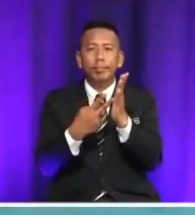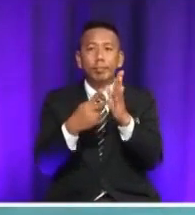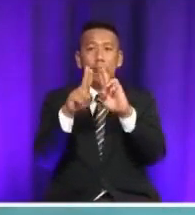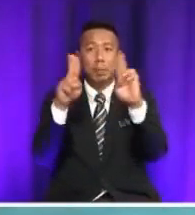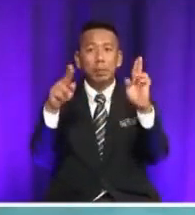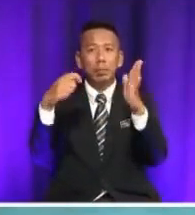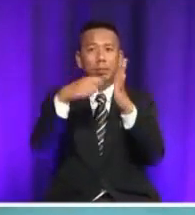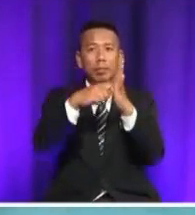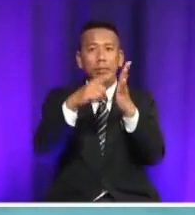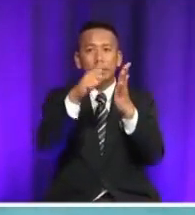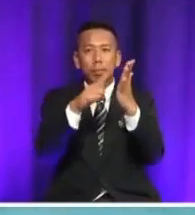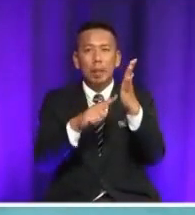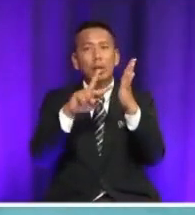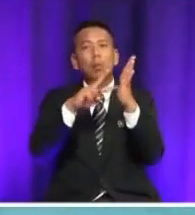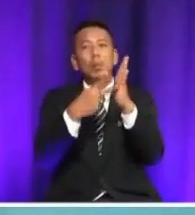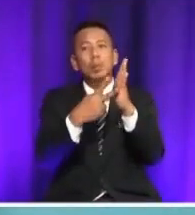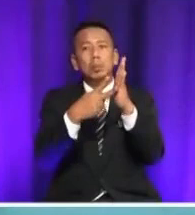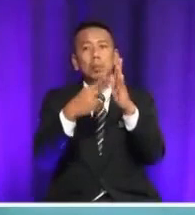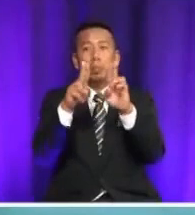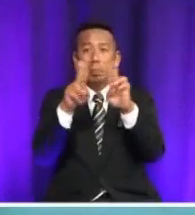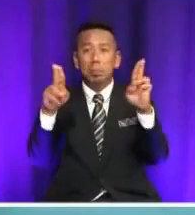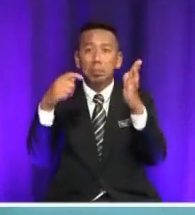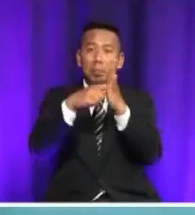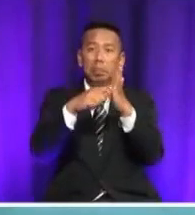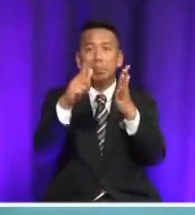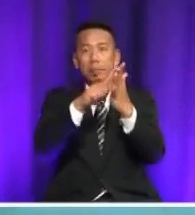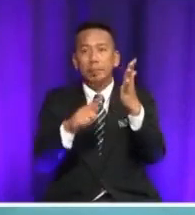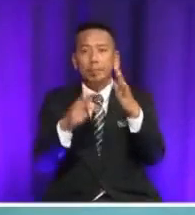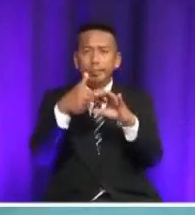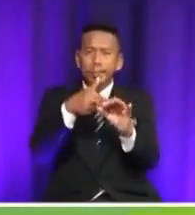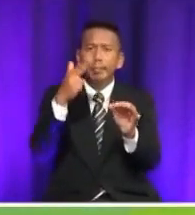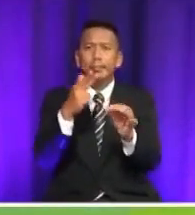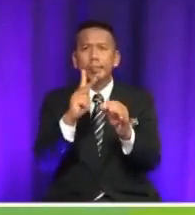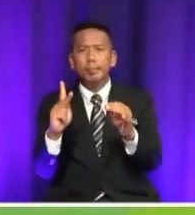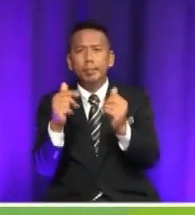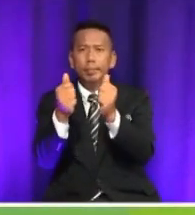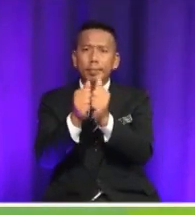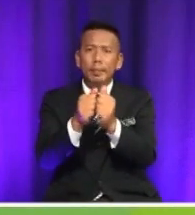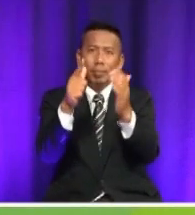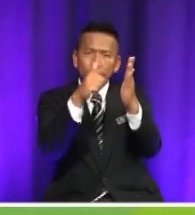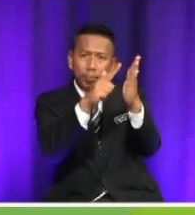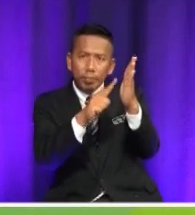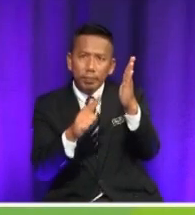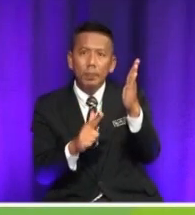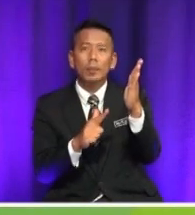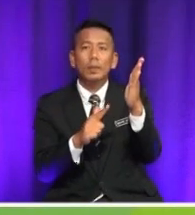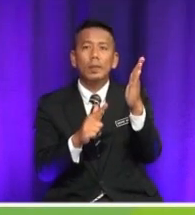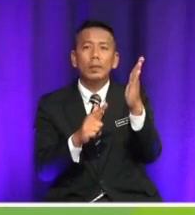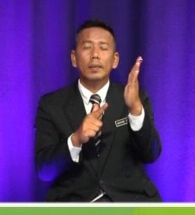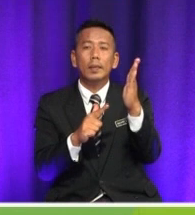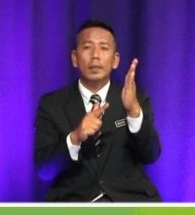dulu definisi yang dihasilkan dengan melari ya